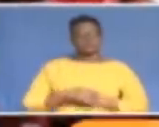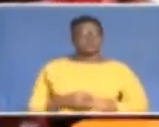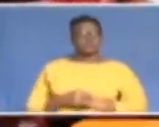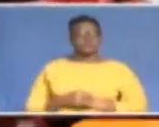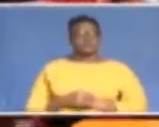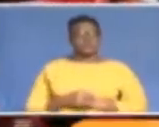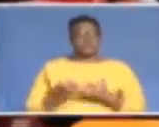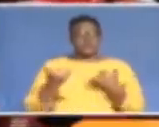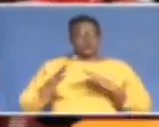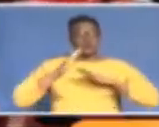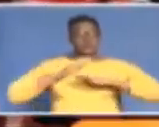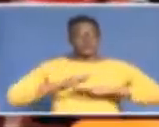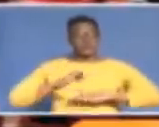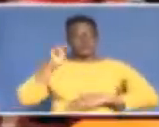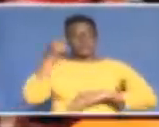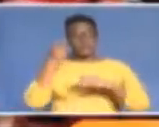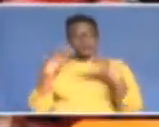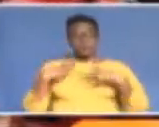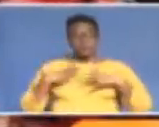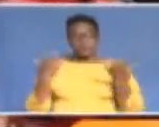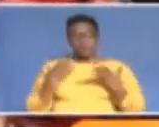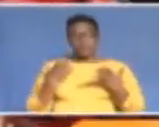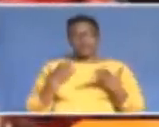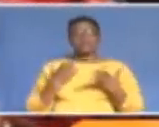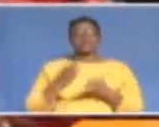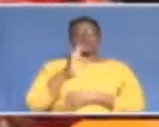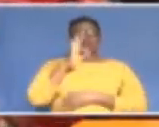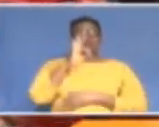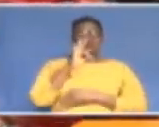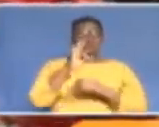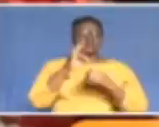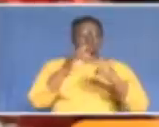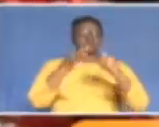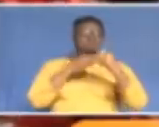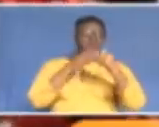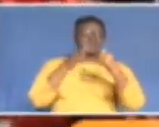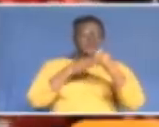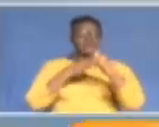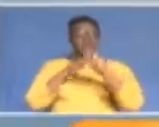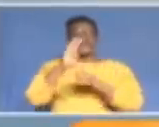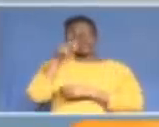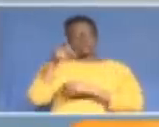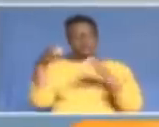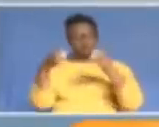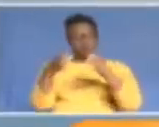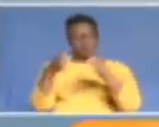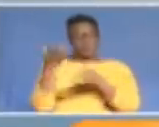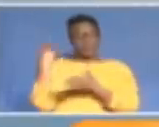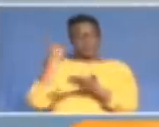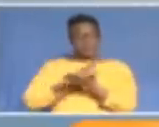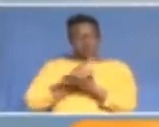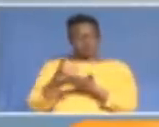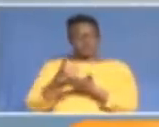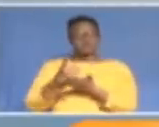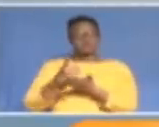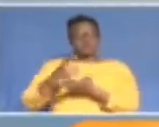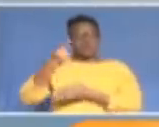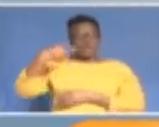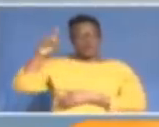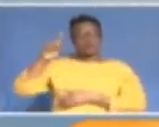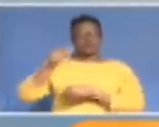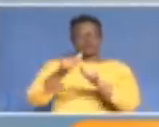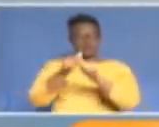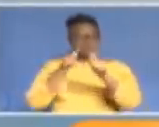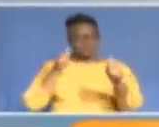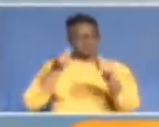ya Wakenya ipo mikononi mwa wabunge 349 wa bunge la kitaifa ambao wiki iliyopita walipitisha sheria ya kukataa bei